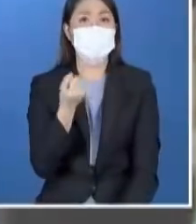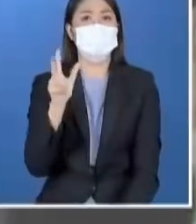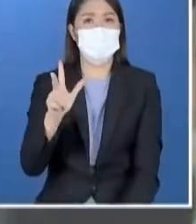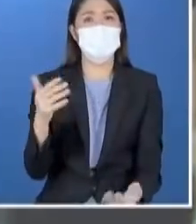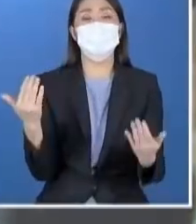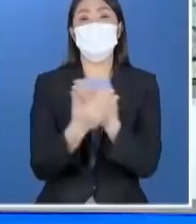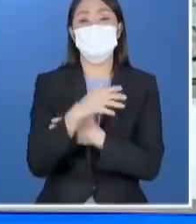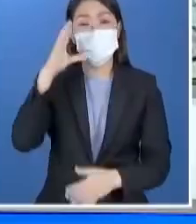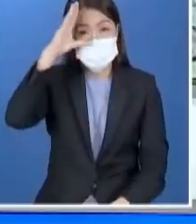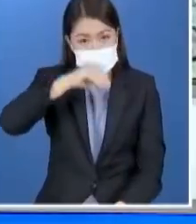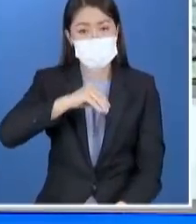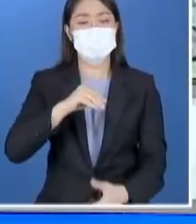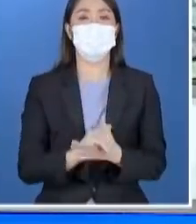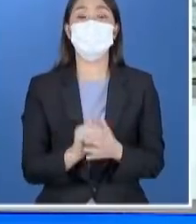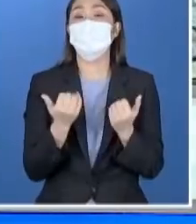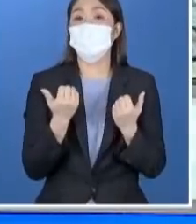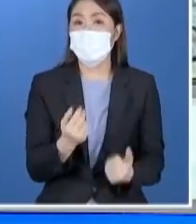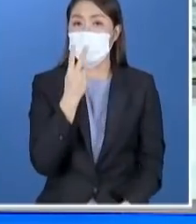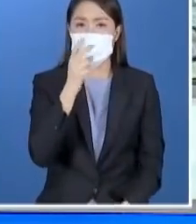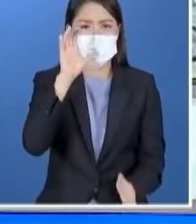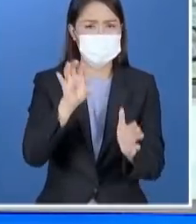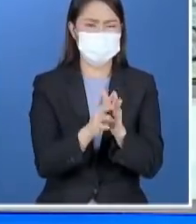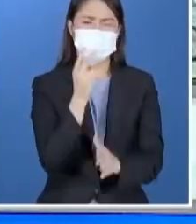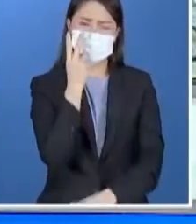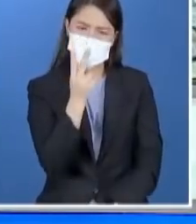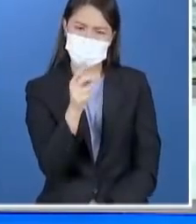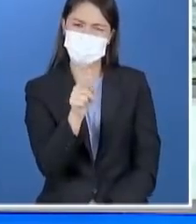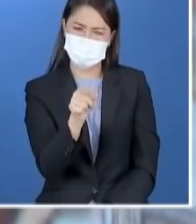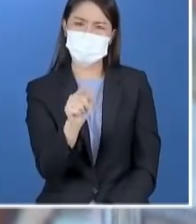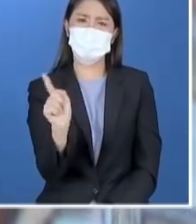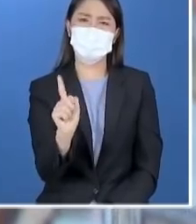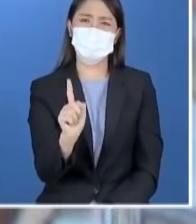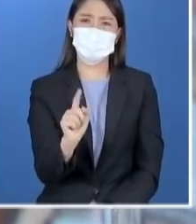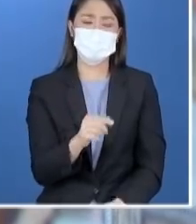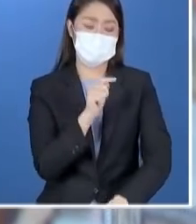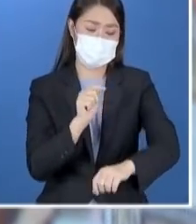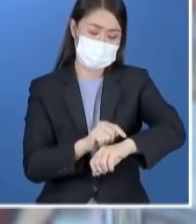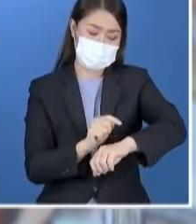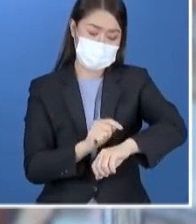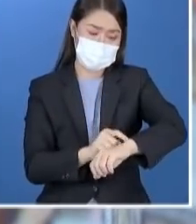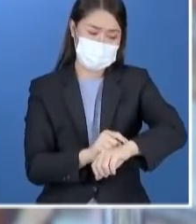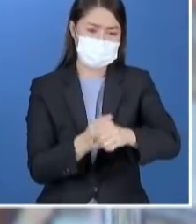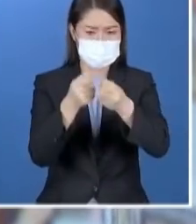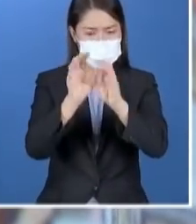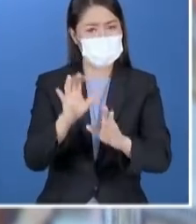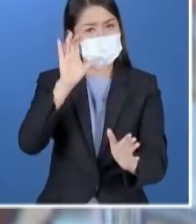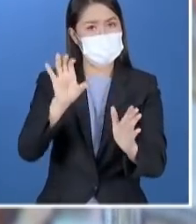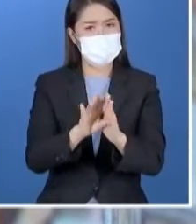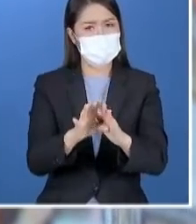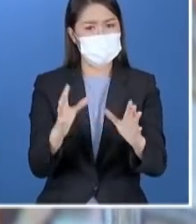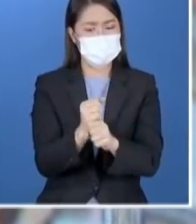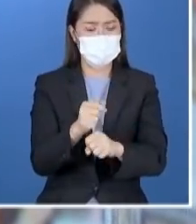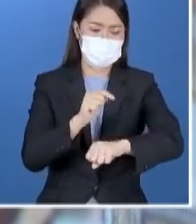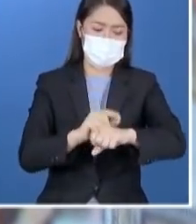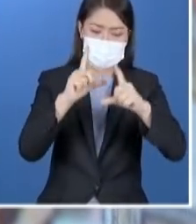ด ครับเพราะฉะนั้นเนี่ยนะฮะจะบอกว่าพอดูภาพปั๊บแล้วจะระบุเรื่องของเวลาเรื่องของลักษณะภาพมาวิเคราะห์ว่าถ่